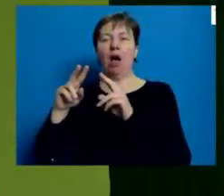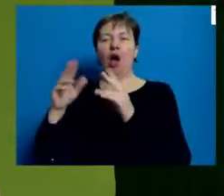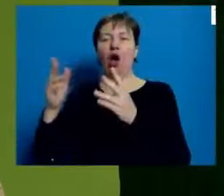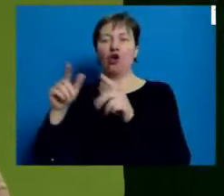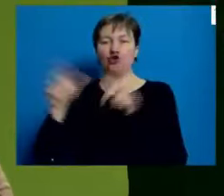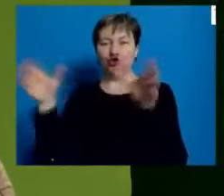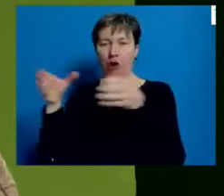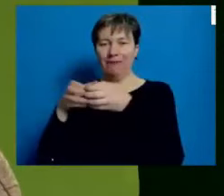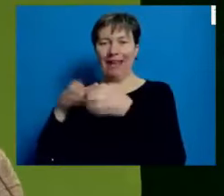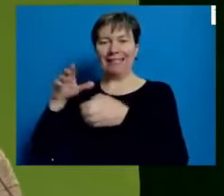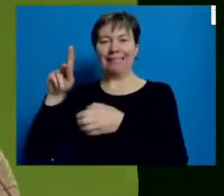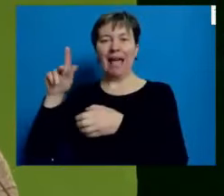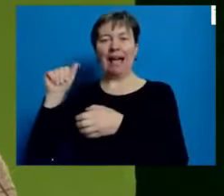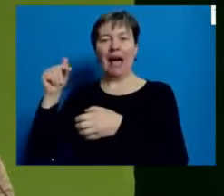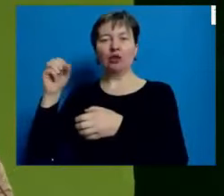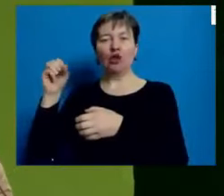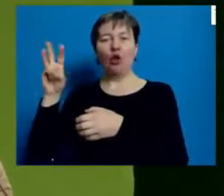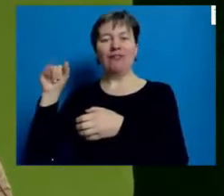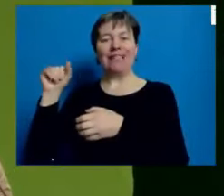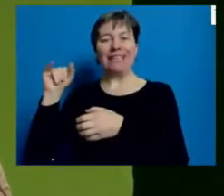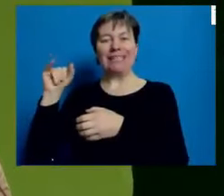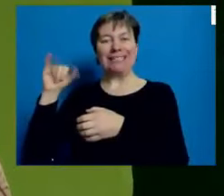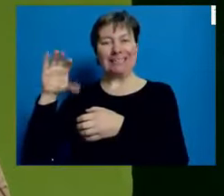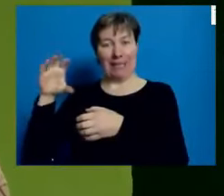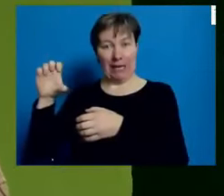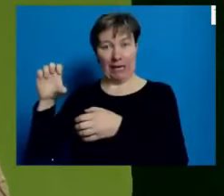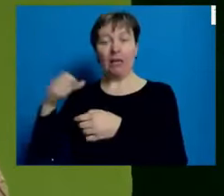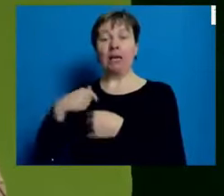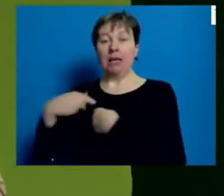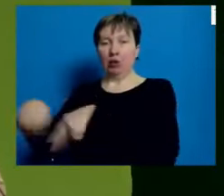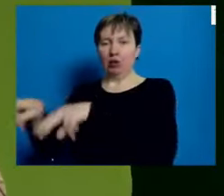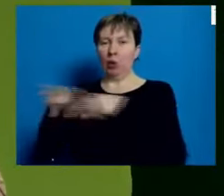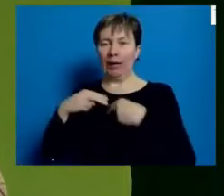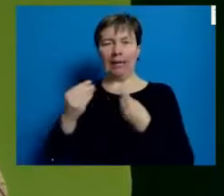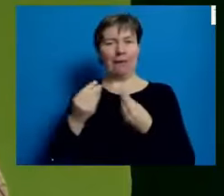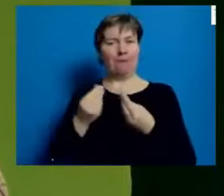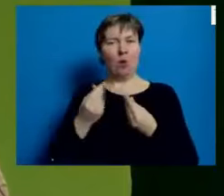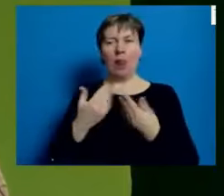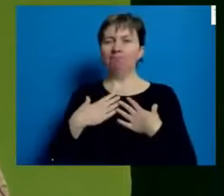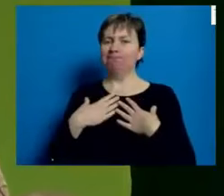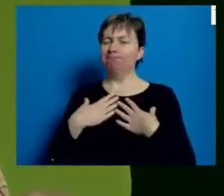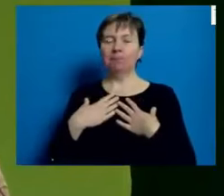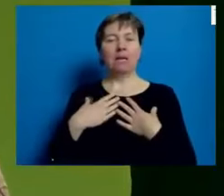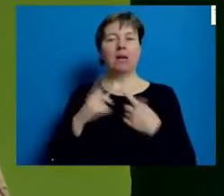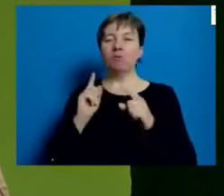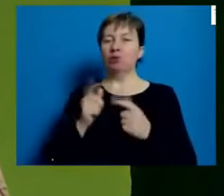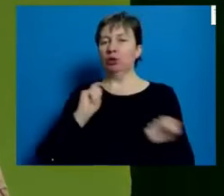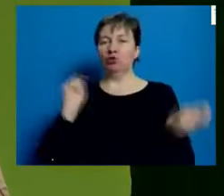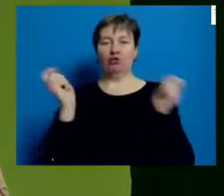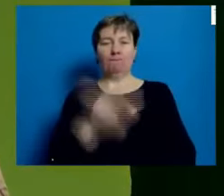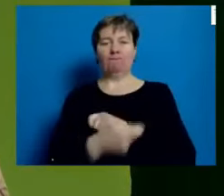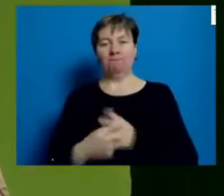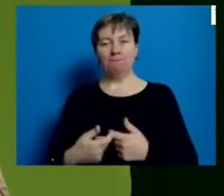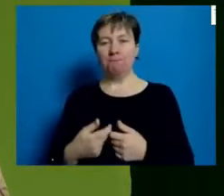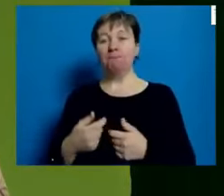möchte euch jetzt nicht erzählen, wie schlimm es um das Klima steht oder wie katastrophal es ist, dass die CO2-Konzentration in der Atmosphäre höher ist,